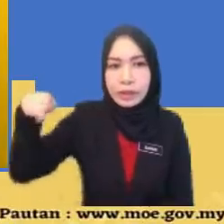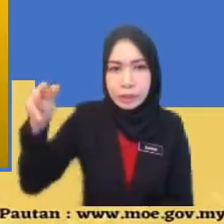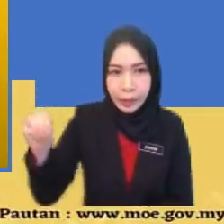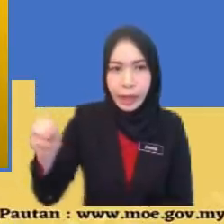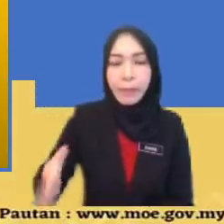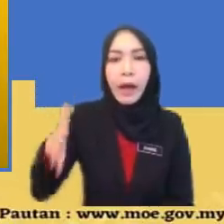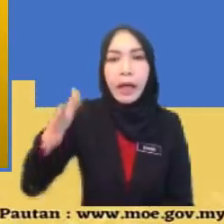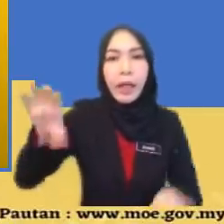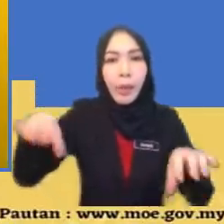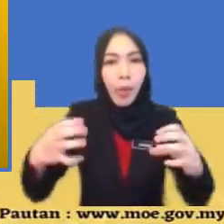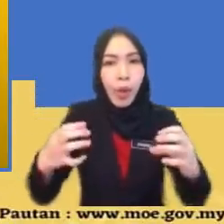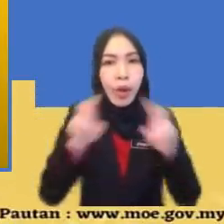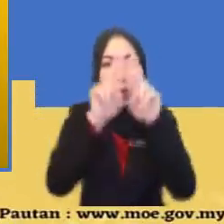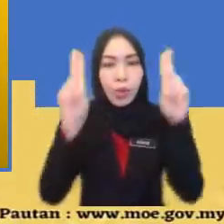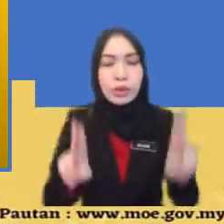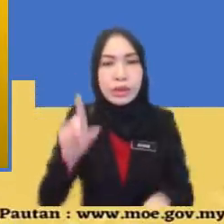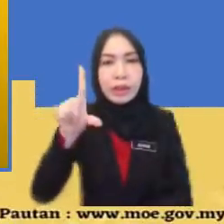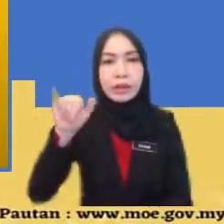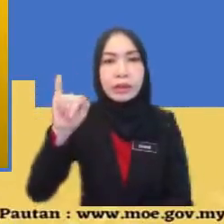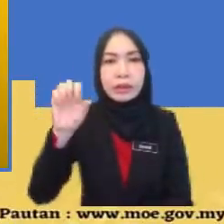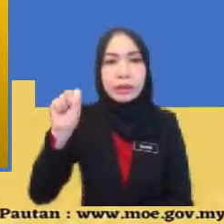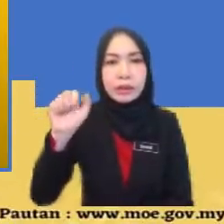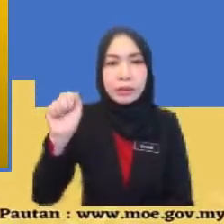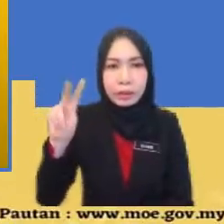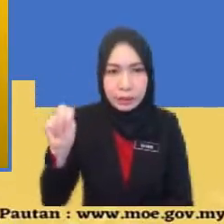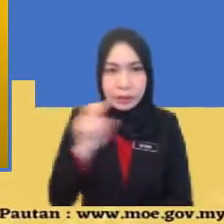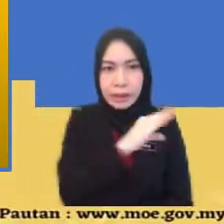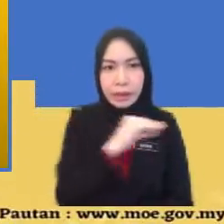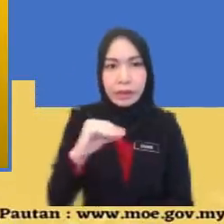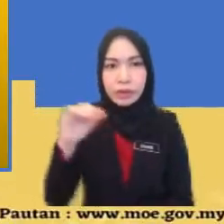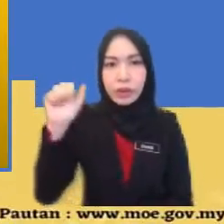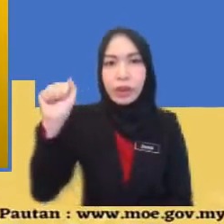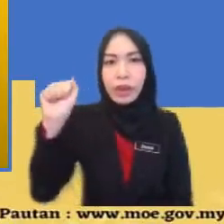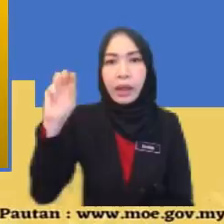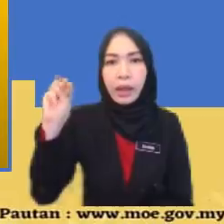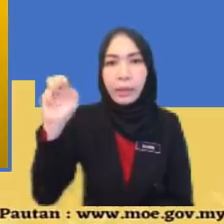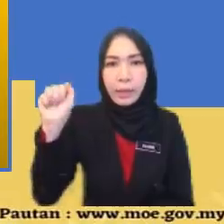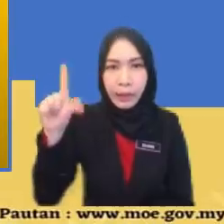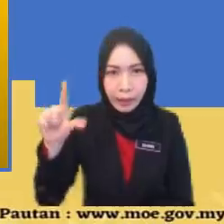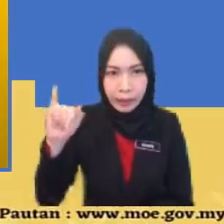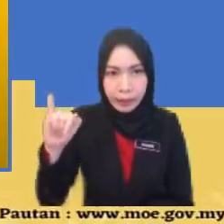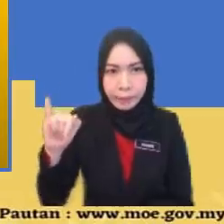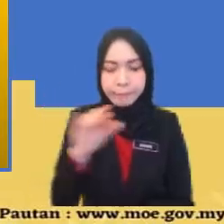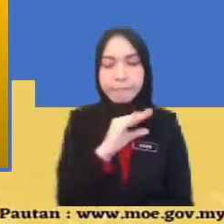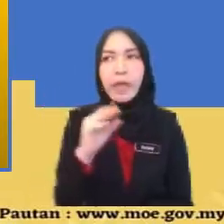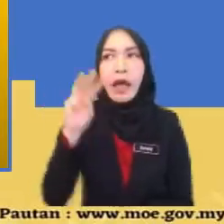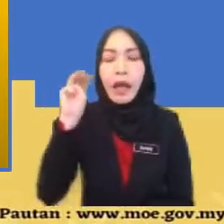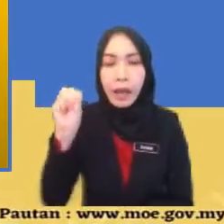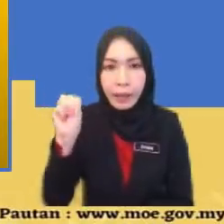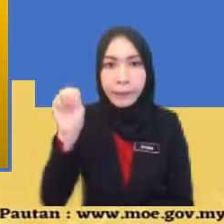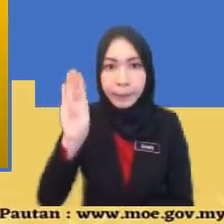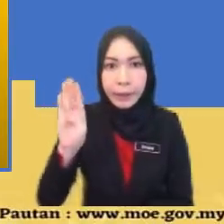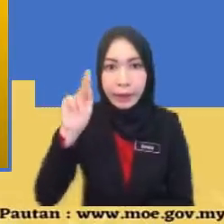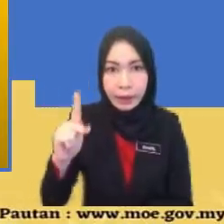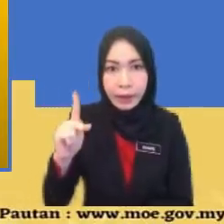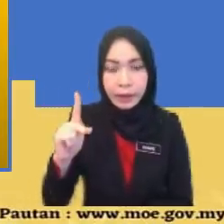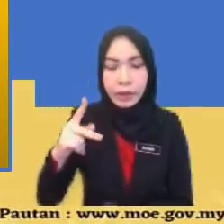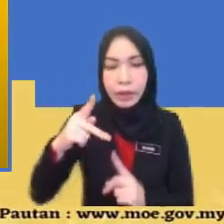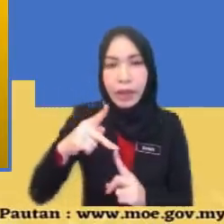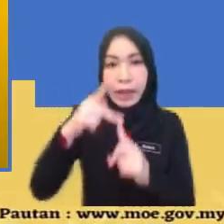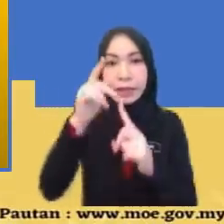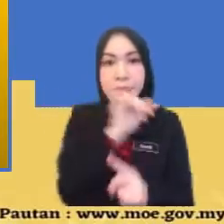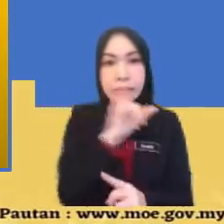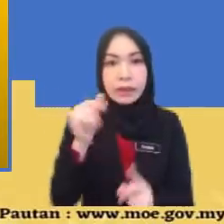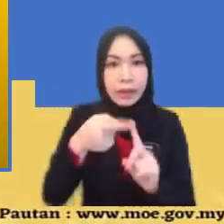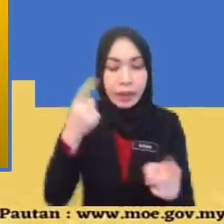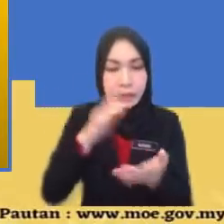serta ujian bertulis SBM 2021 bagi murid berkeperluan khas ataupun MP3 khususnya di Sekolah